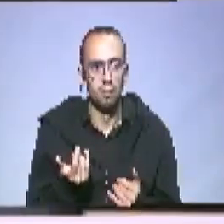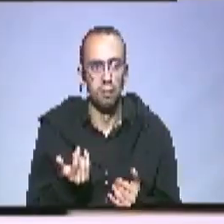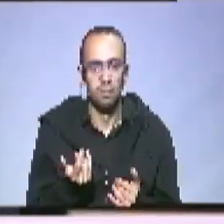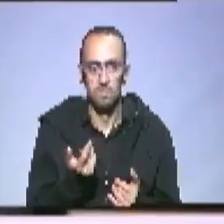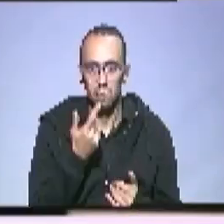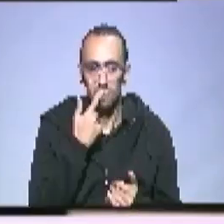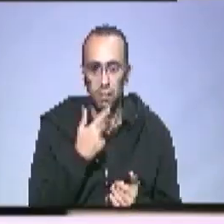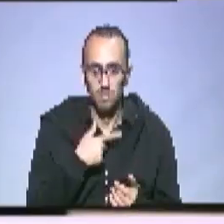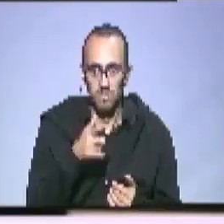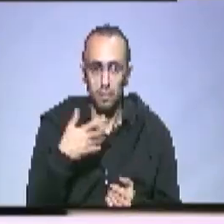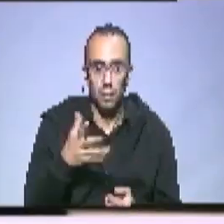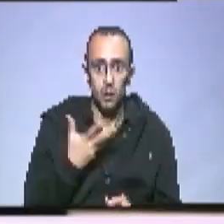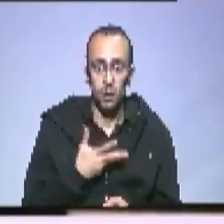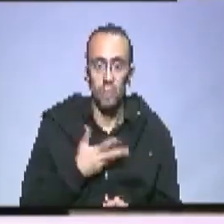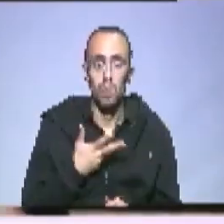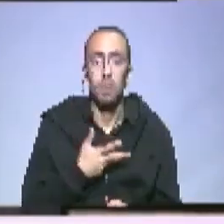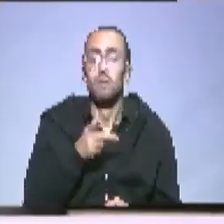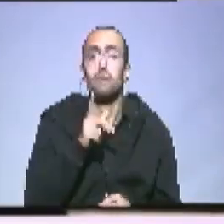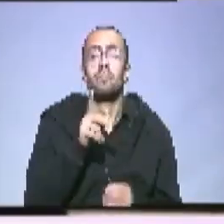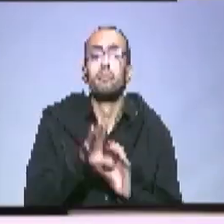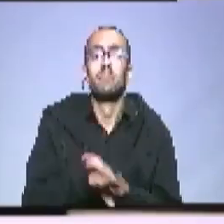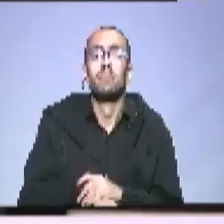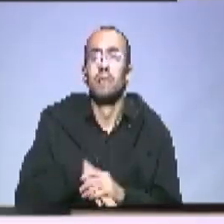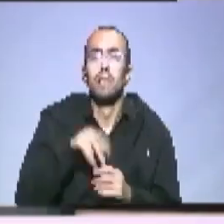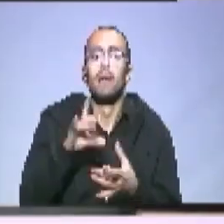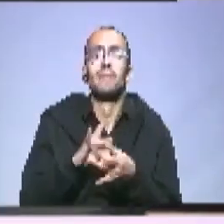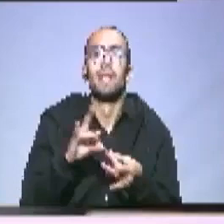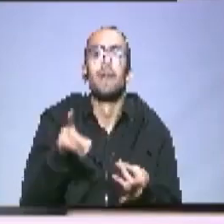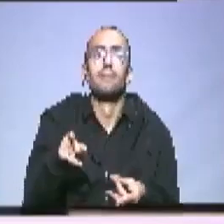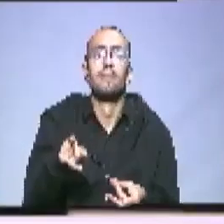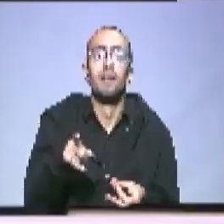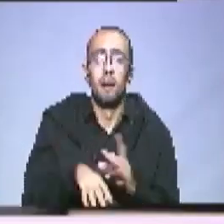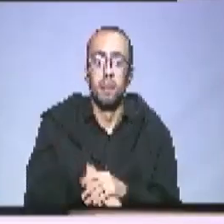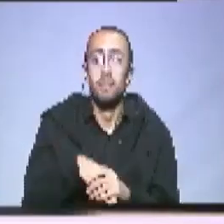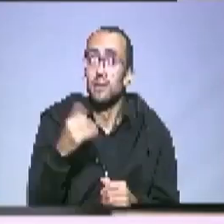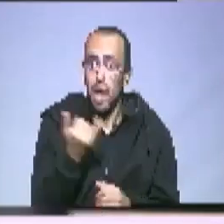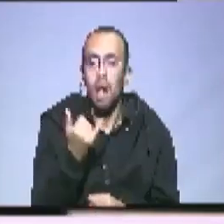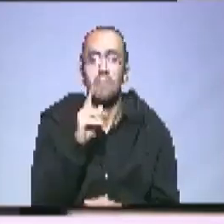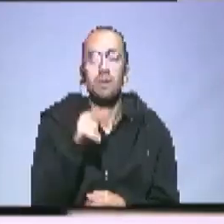لسه قايل دلوقتي بنريحها ومش عارفه. هي عشان كسلاتيه بس بتحب ترتاح كتير.